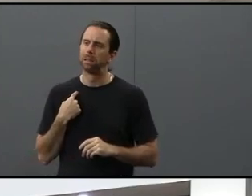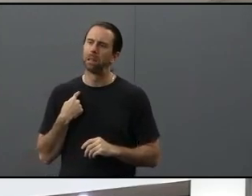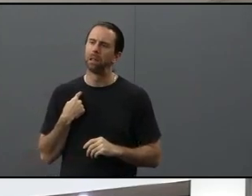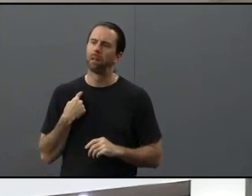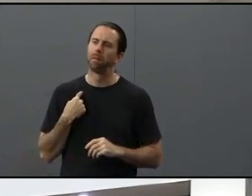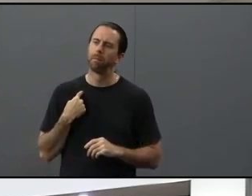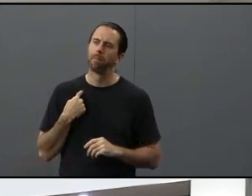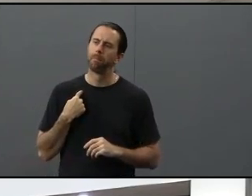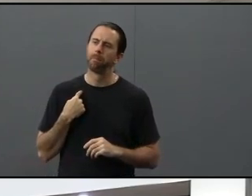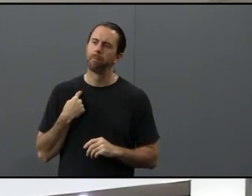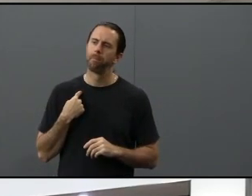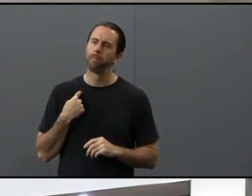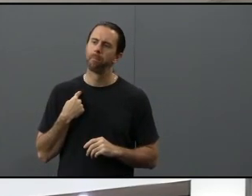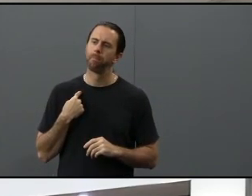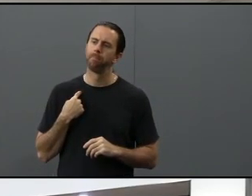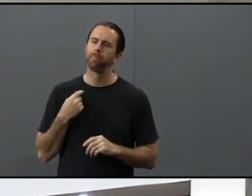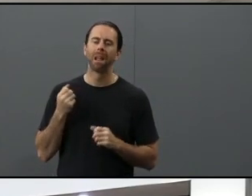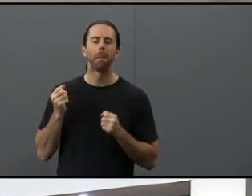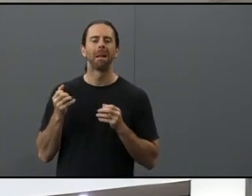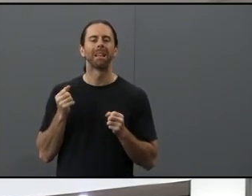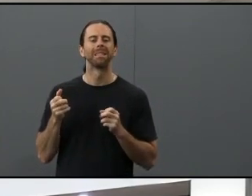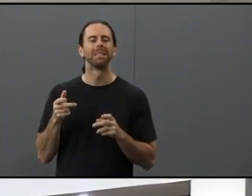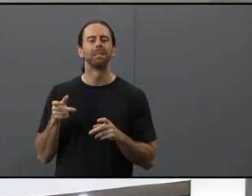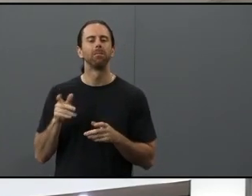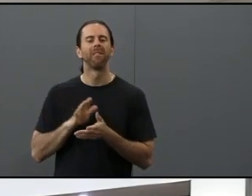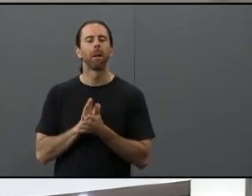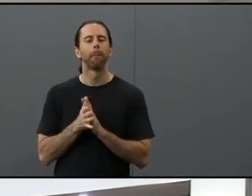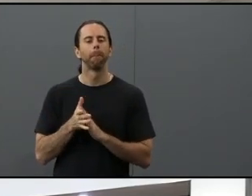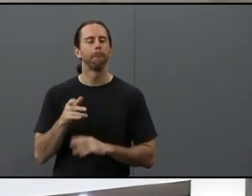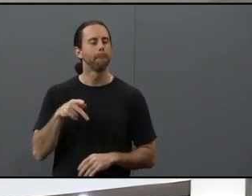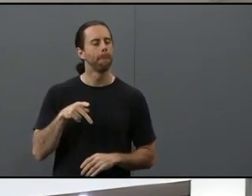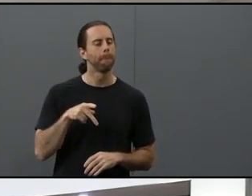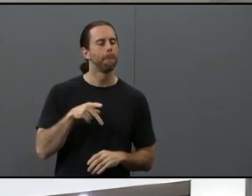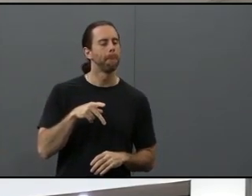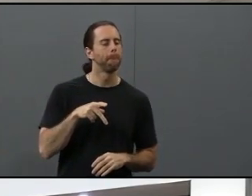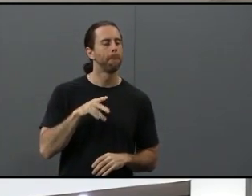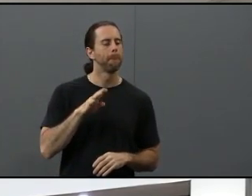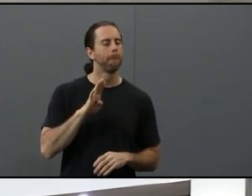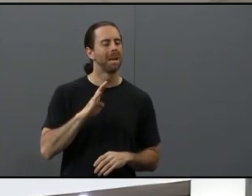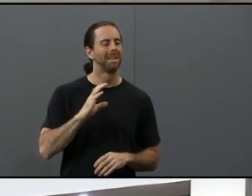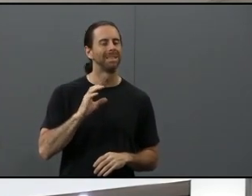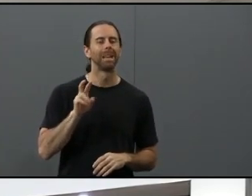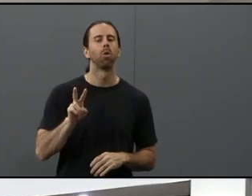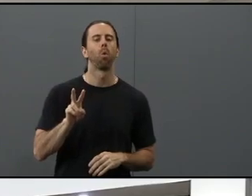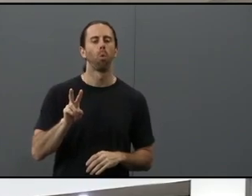voulait la l'animatrice de la firme BC2 euh